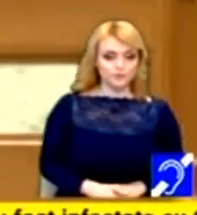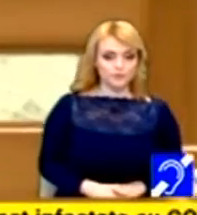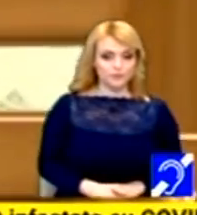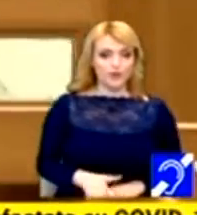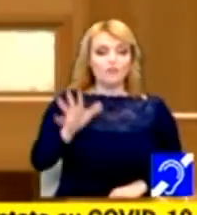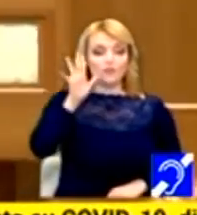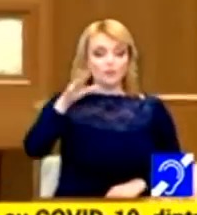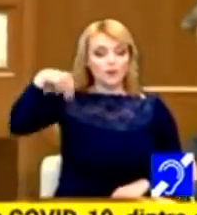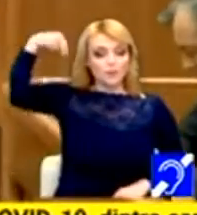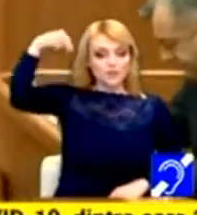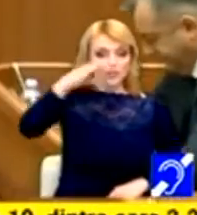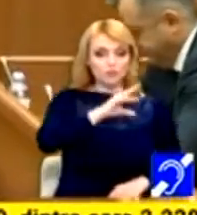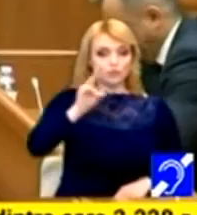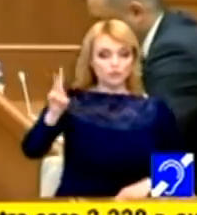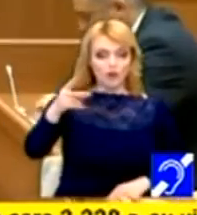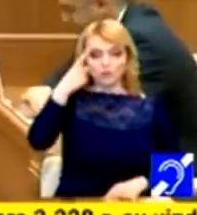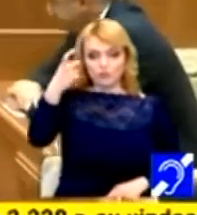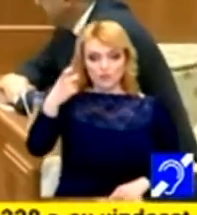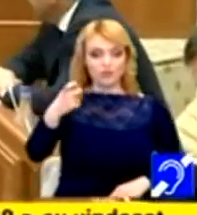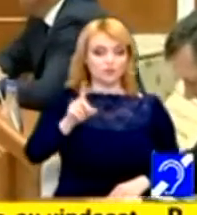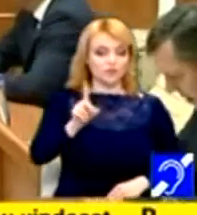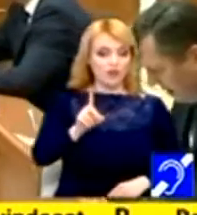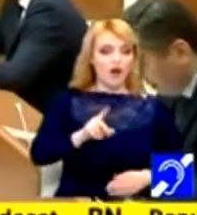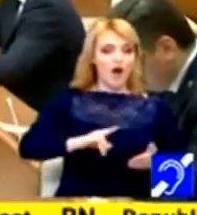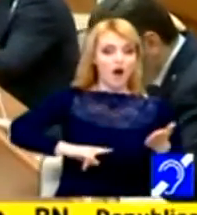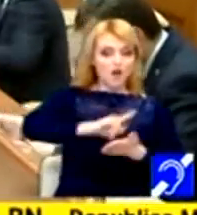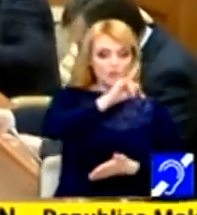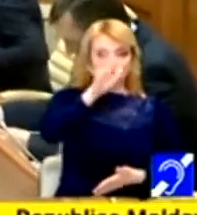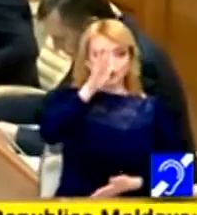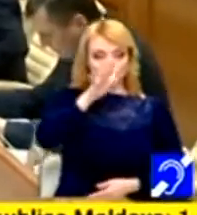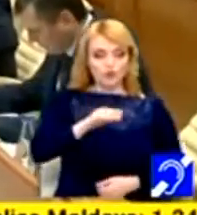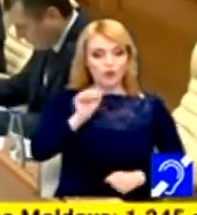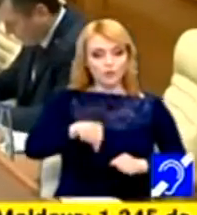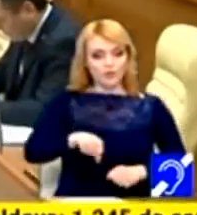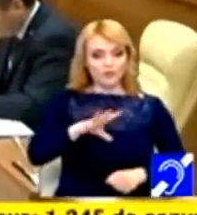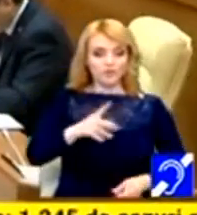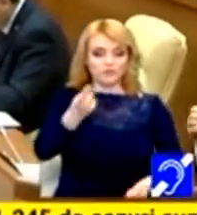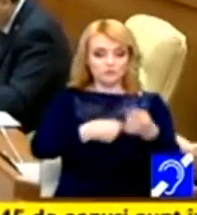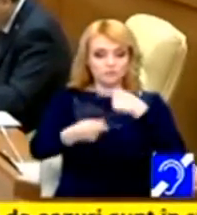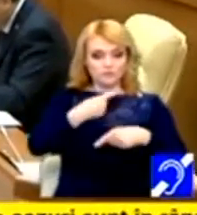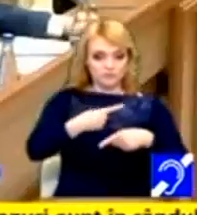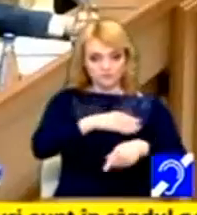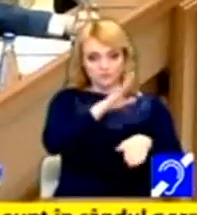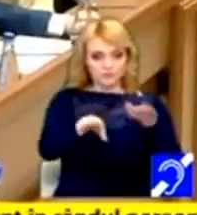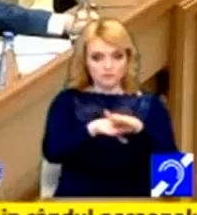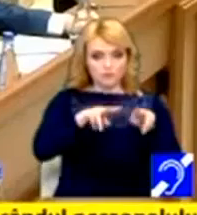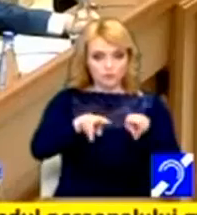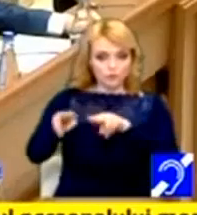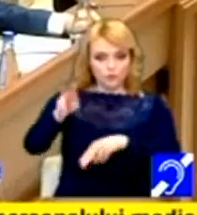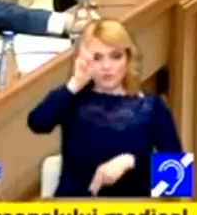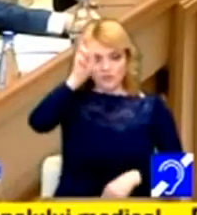În timp ce președintele Igor Dodon anunță triumfător că aeroportul internațional Chișinău va reveni în proprietatea